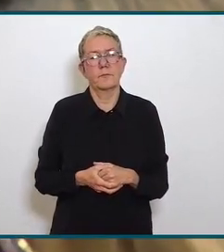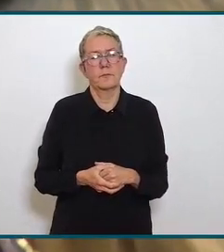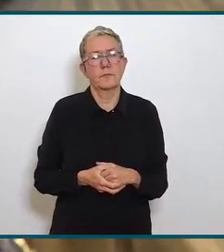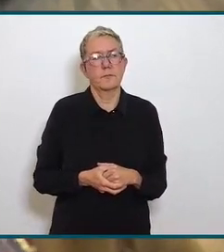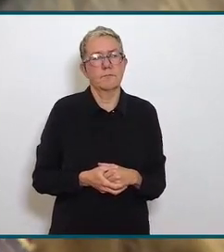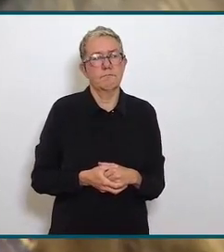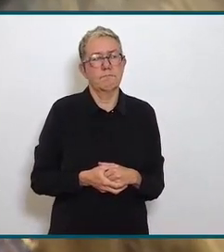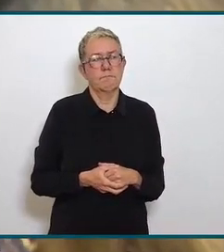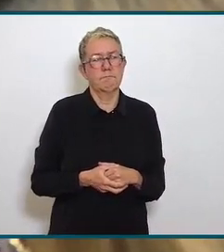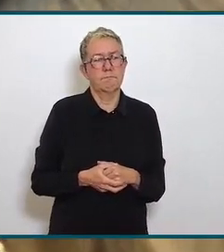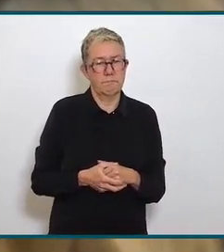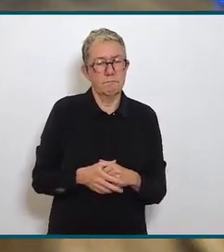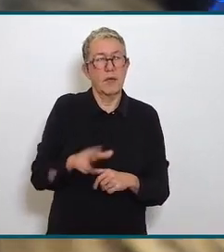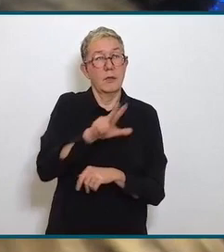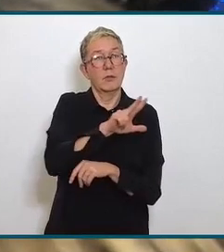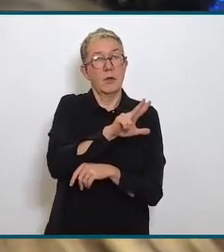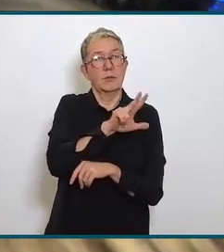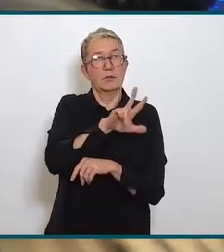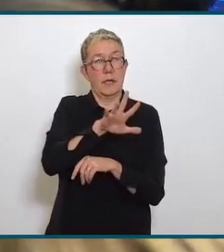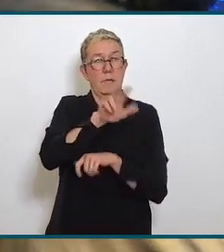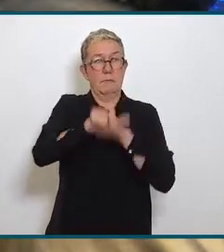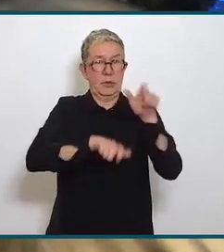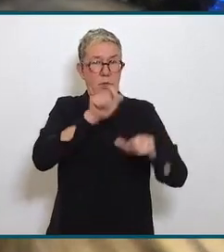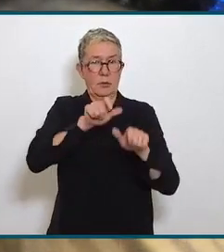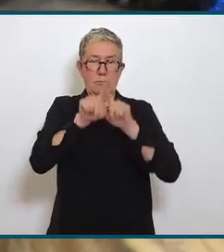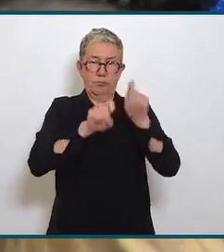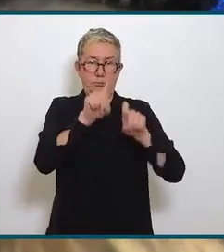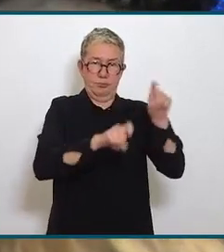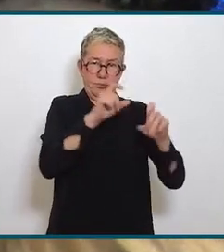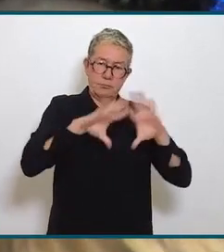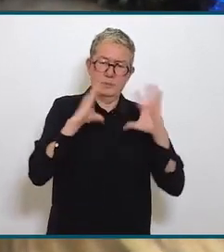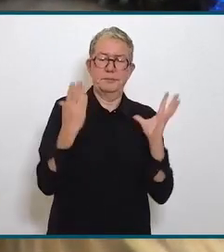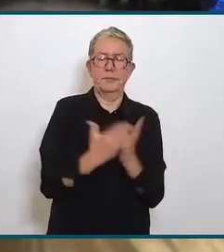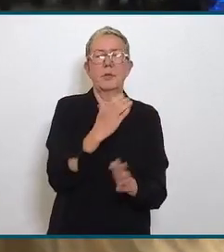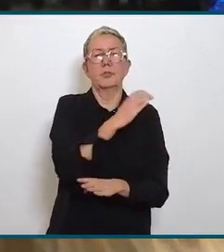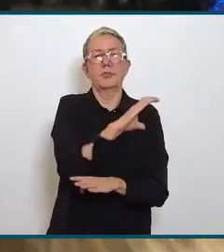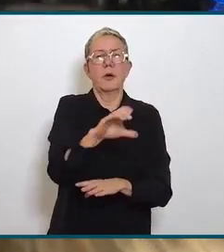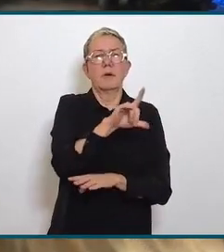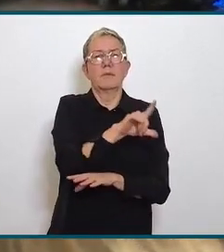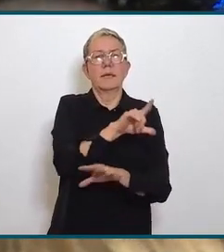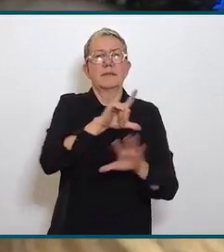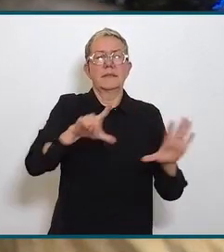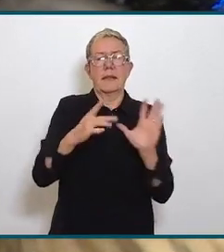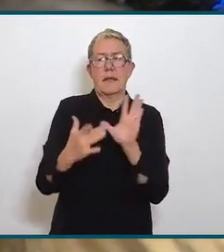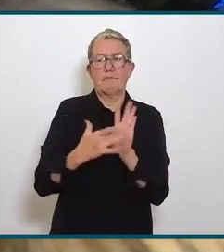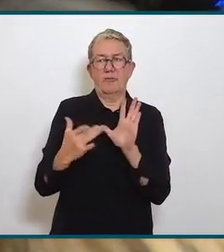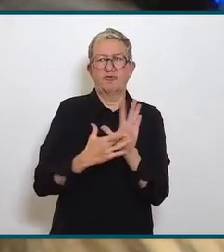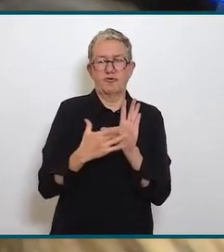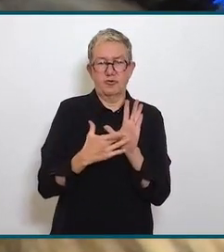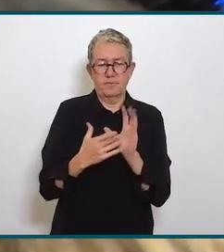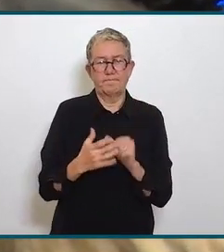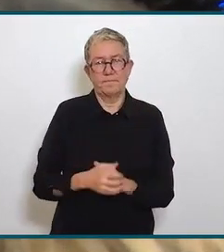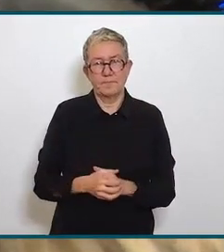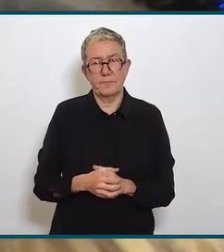35 personnes ont été interrogées avec un rapport final de 127 pages, une Bible, si j'osais, qui nous permet